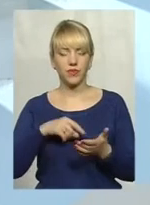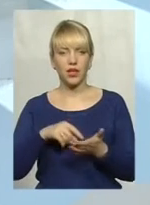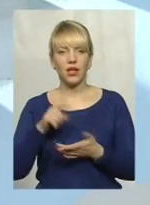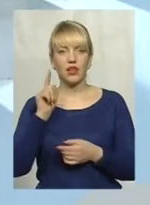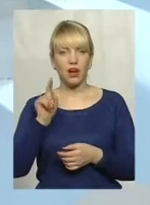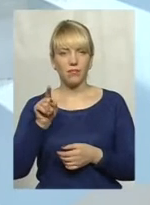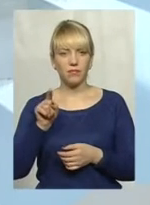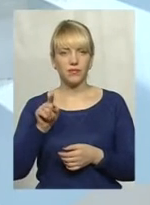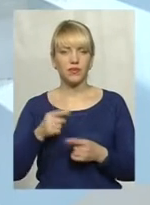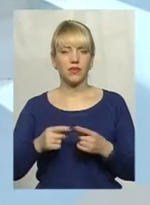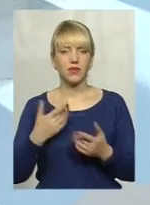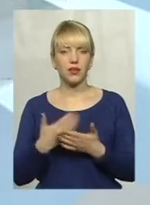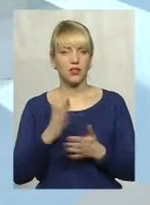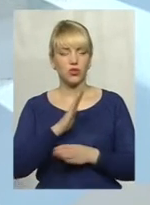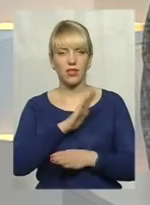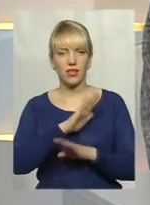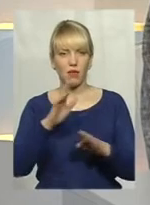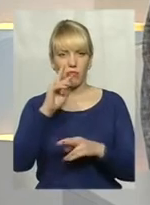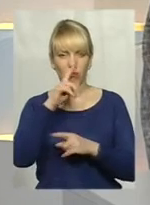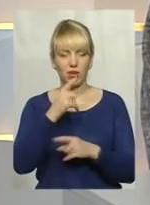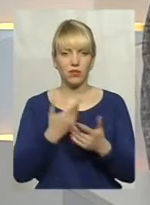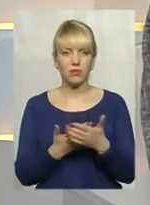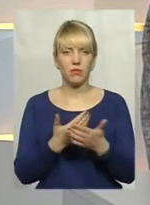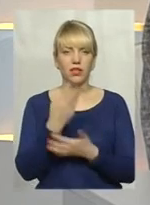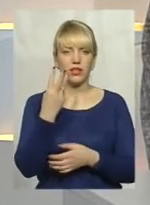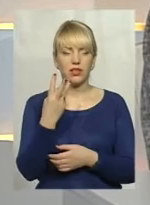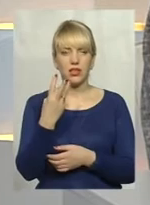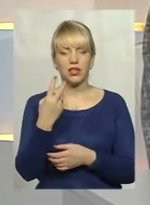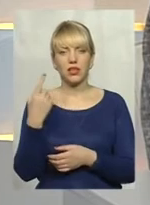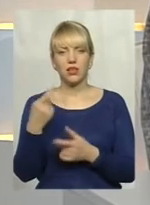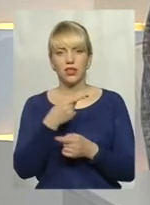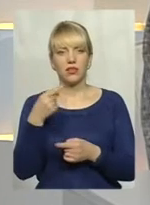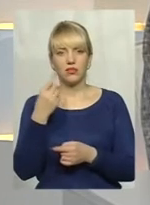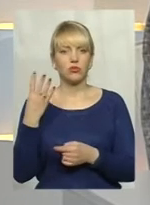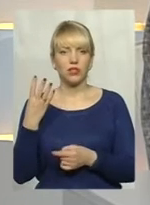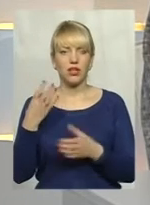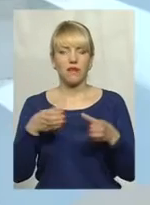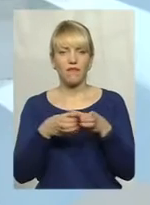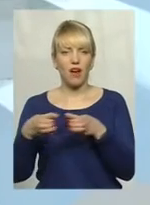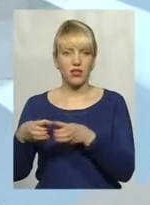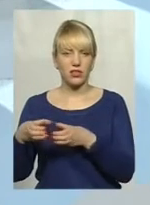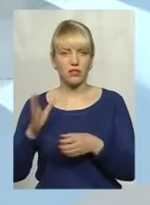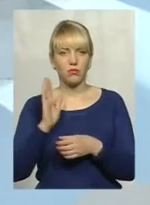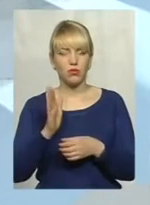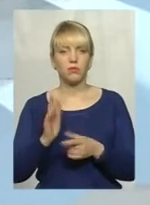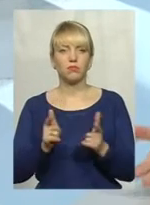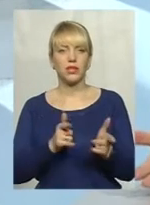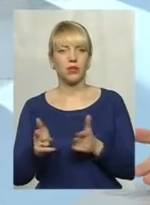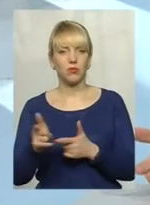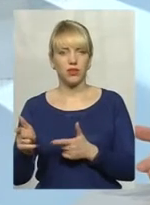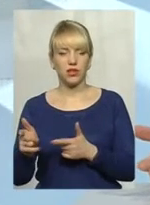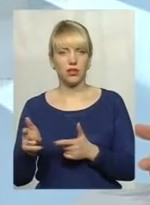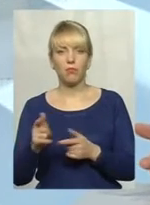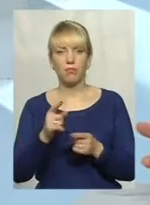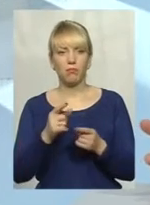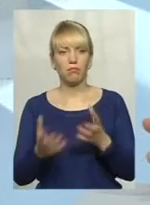там, якщо я не помиляюсь, три чи чотири фракції були у нас на заході і підтримують